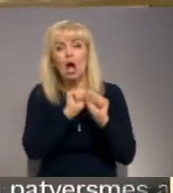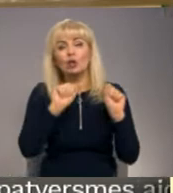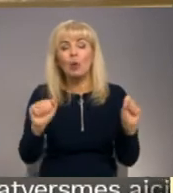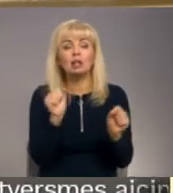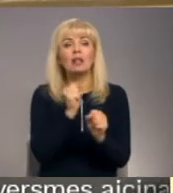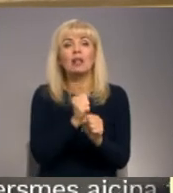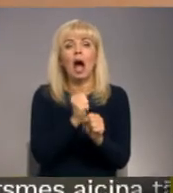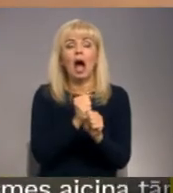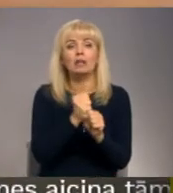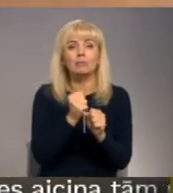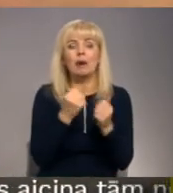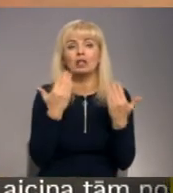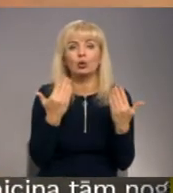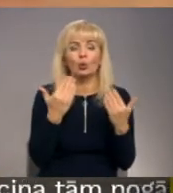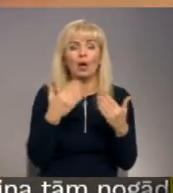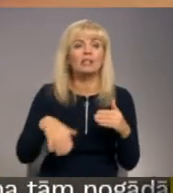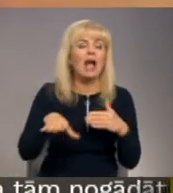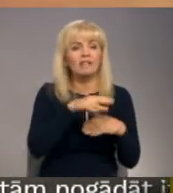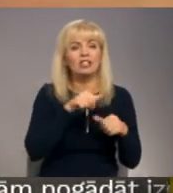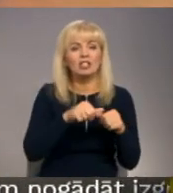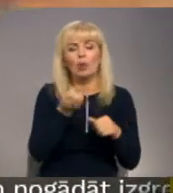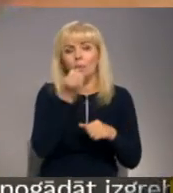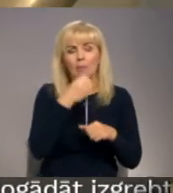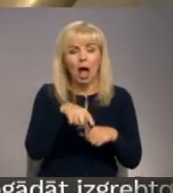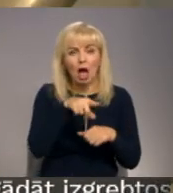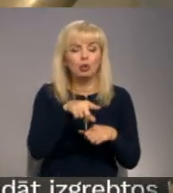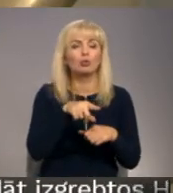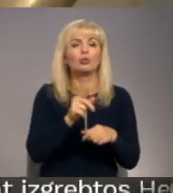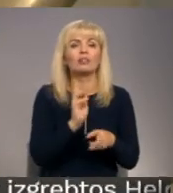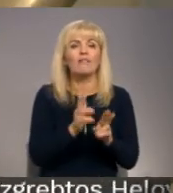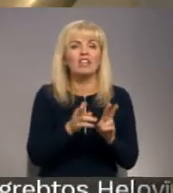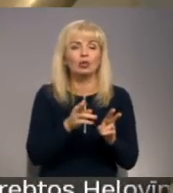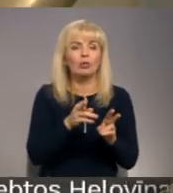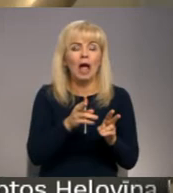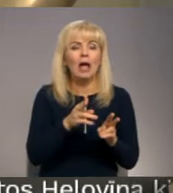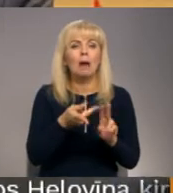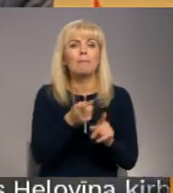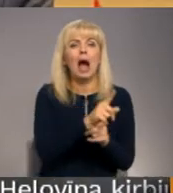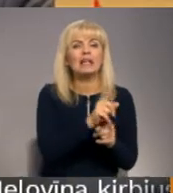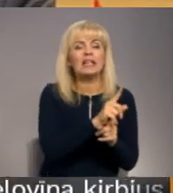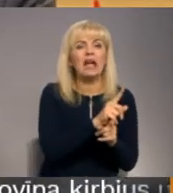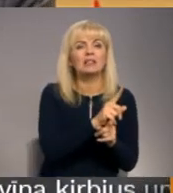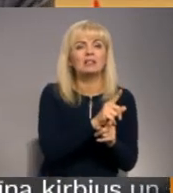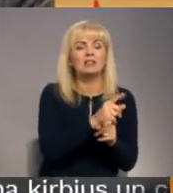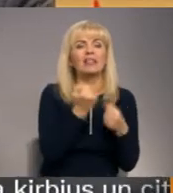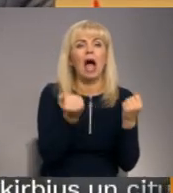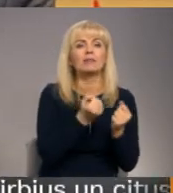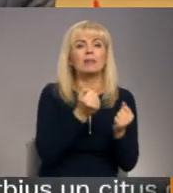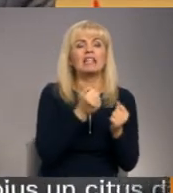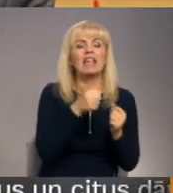darba rokas, jo teju visās virtuvēs Siguldas bērnu dārzos ir mainies darbinieku sastāvs. Kāds